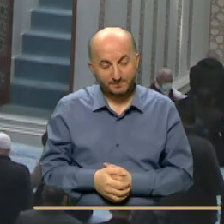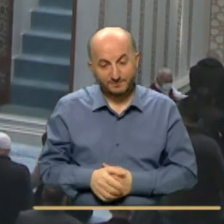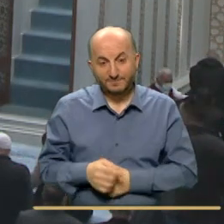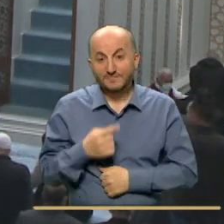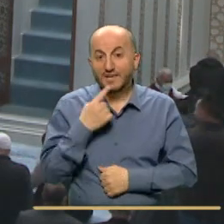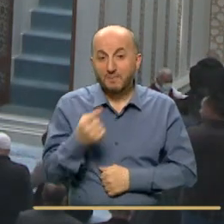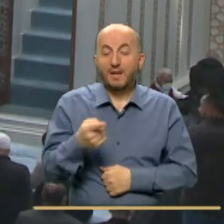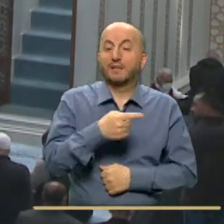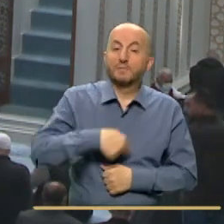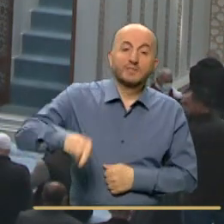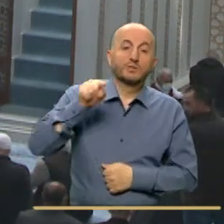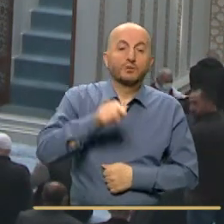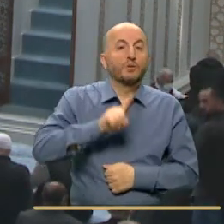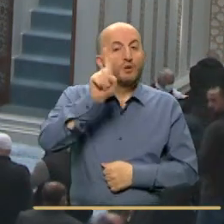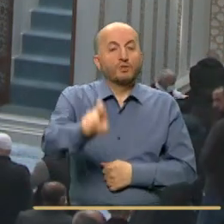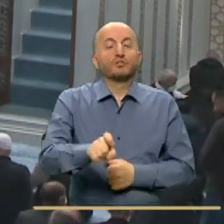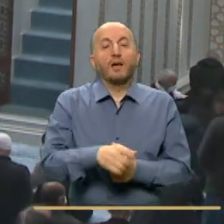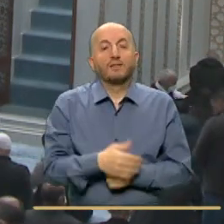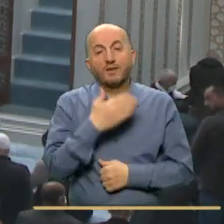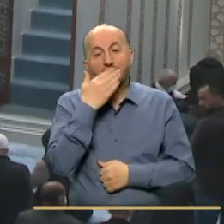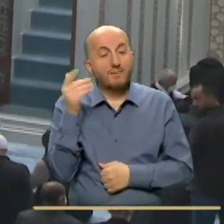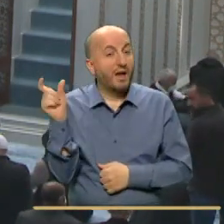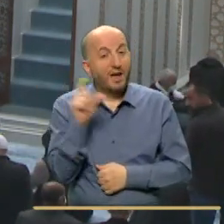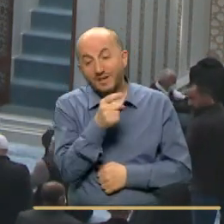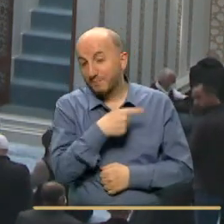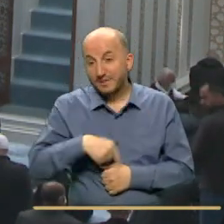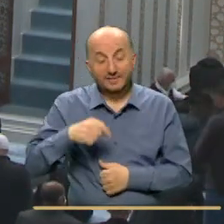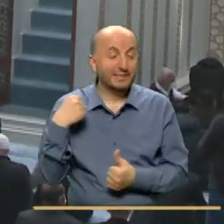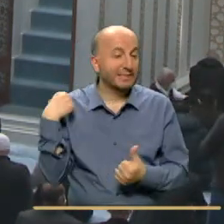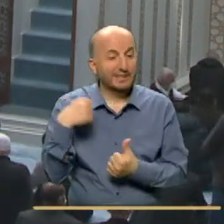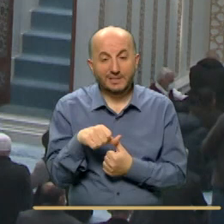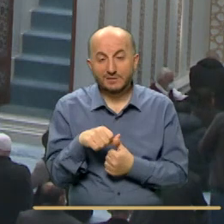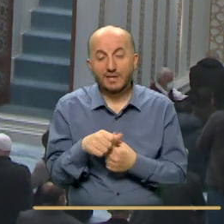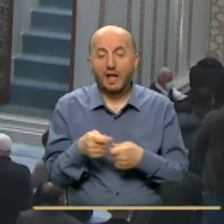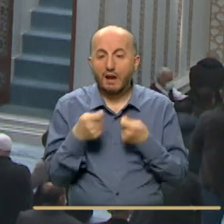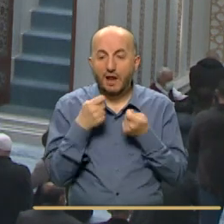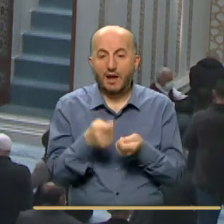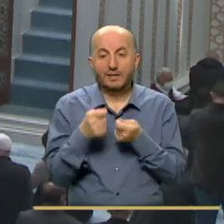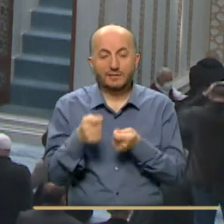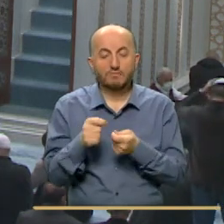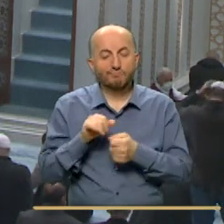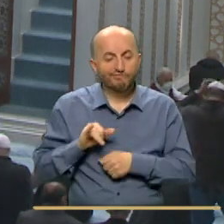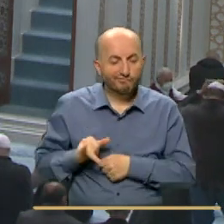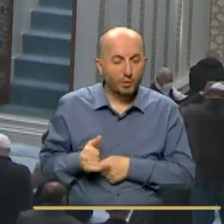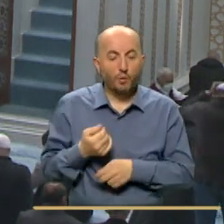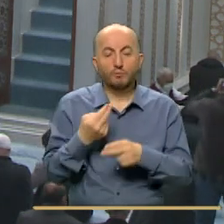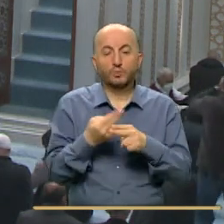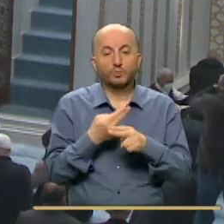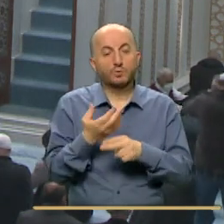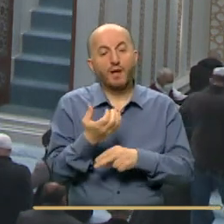Demek ki biz şunu soracağız. Ramazan bizi yeniden eğitip, yoğun bir kursa